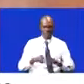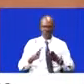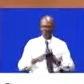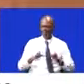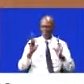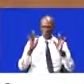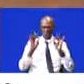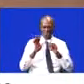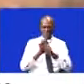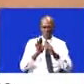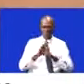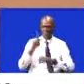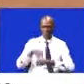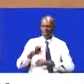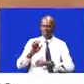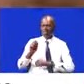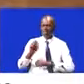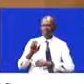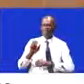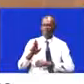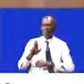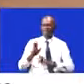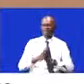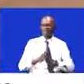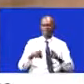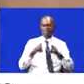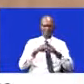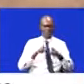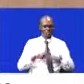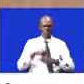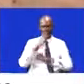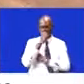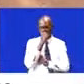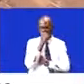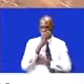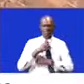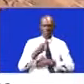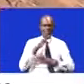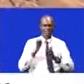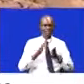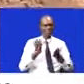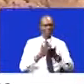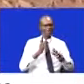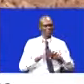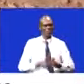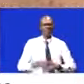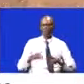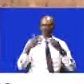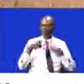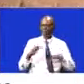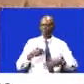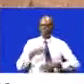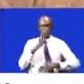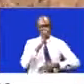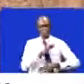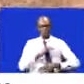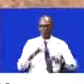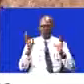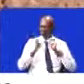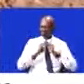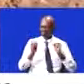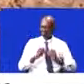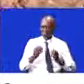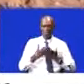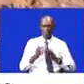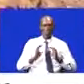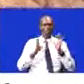makier. Peter Umo kaachiel koda Peter Obonyo to ne hum nono ka giwacho kaka seche moko gichamo lal ka chunogi mondo gidwok pes kastama